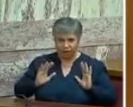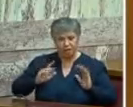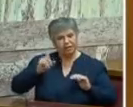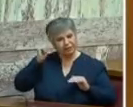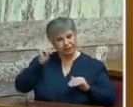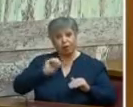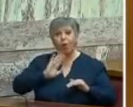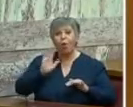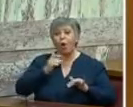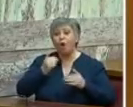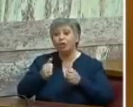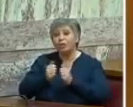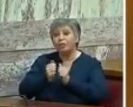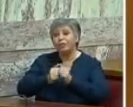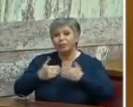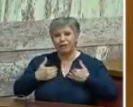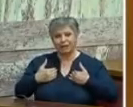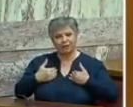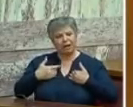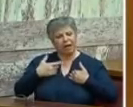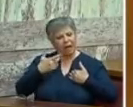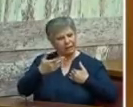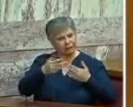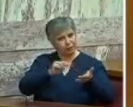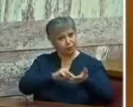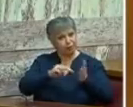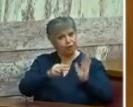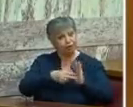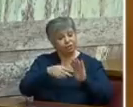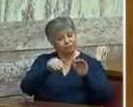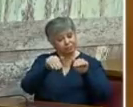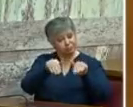μην εκτίθεστε σεμνά και ταπεινά το τι θα βγάλουν